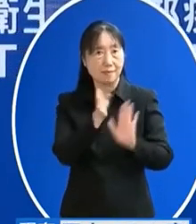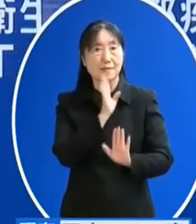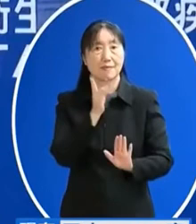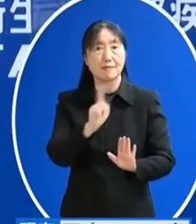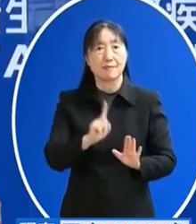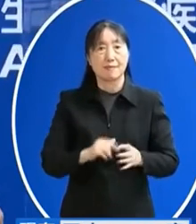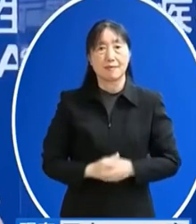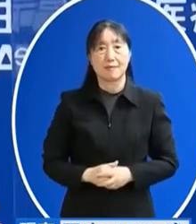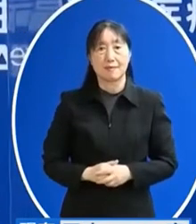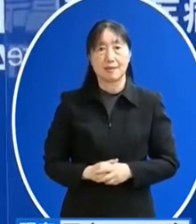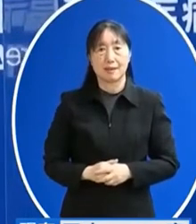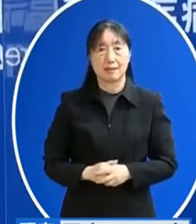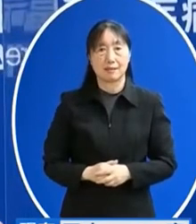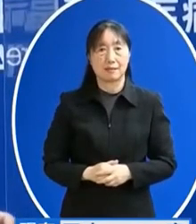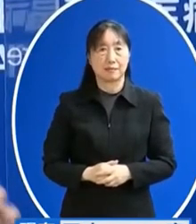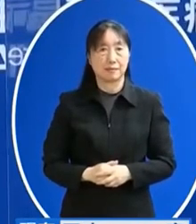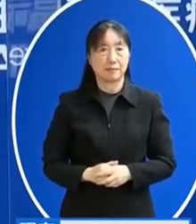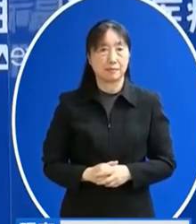哈。